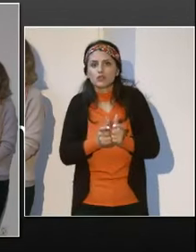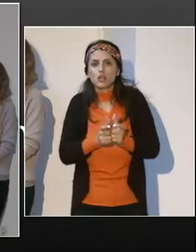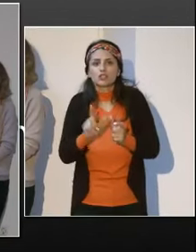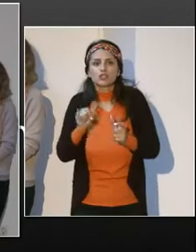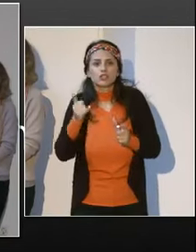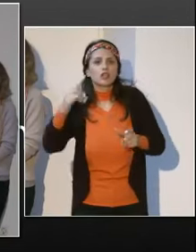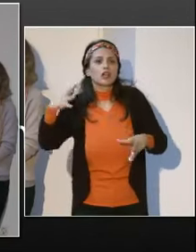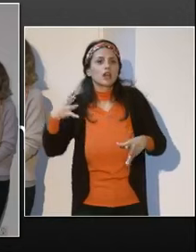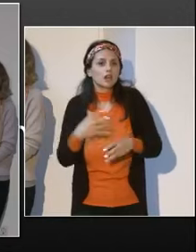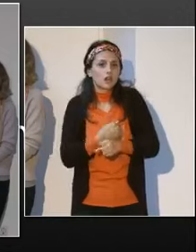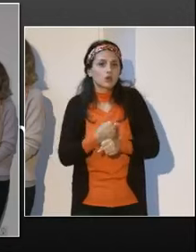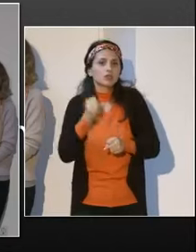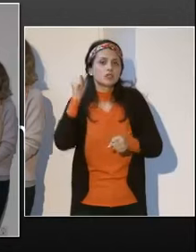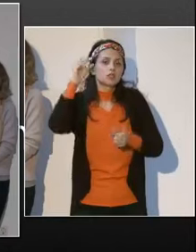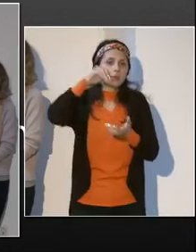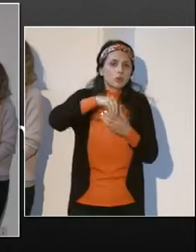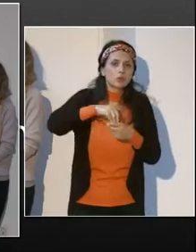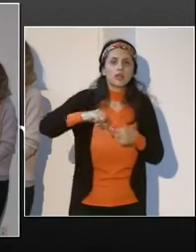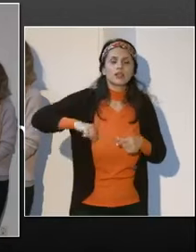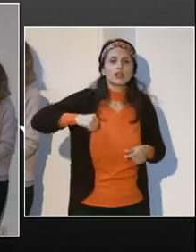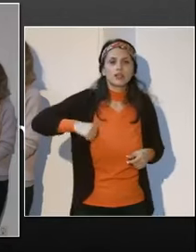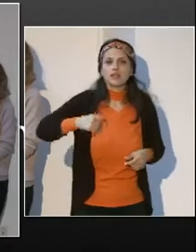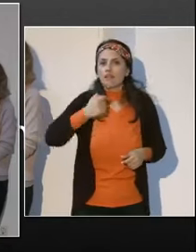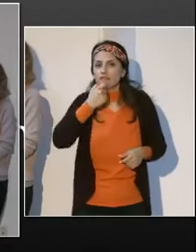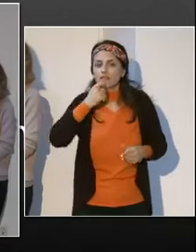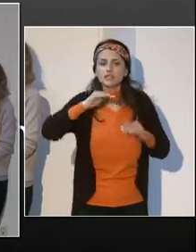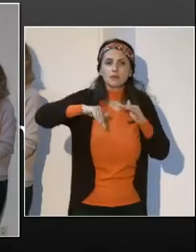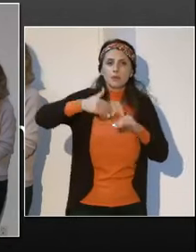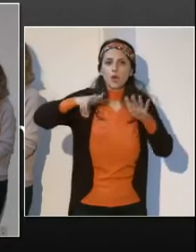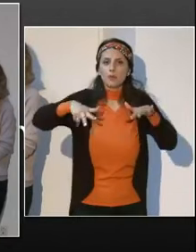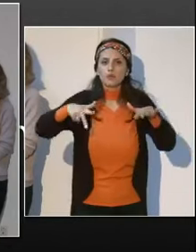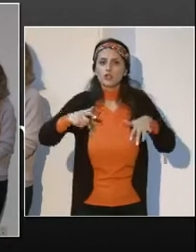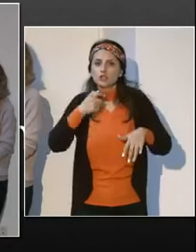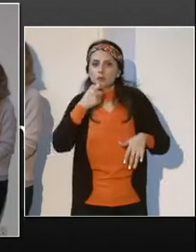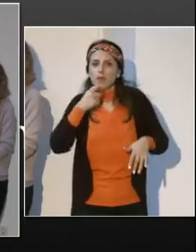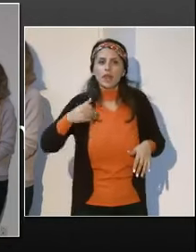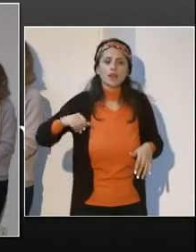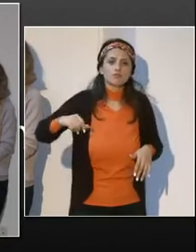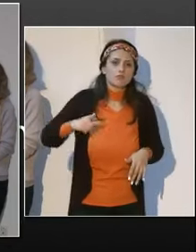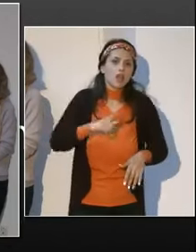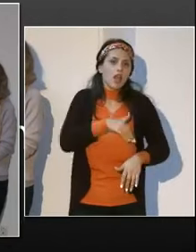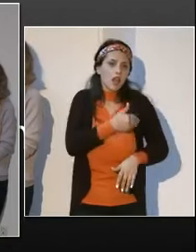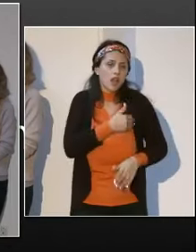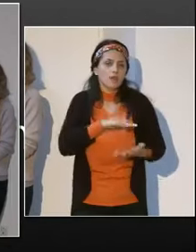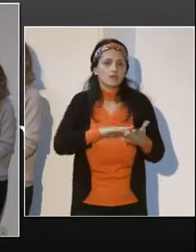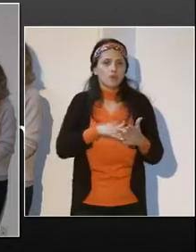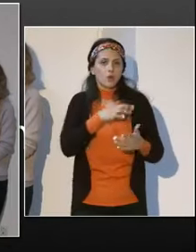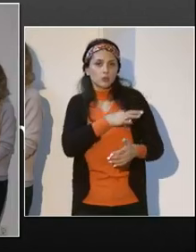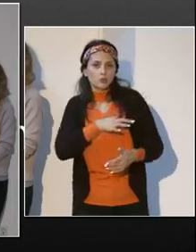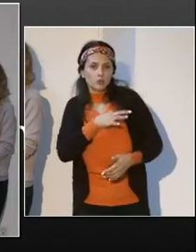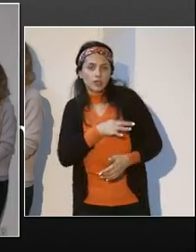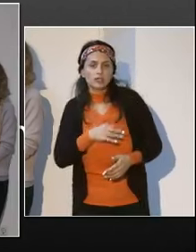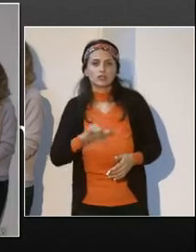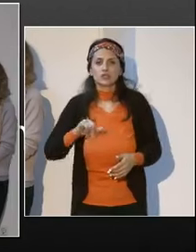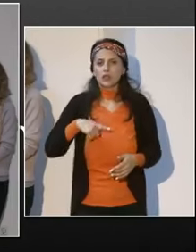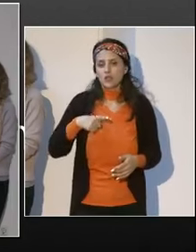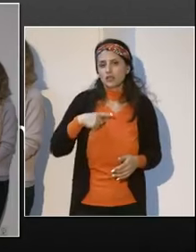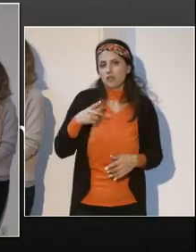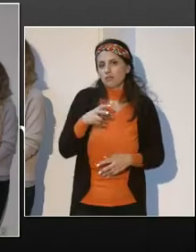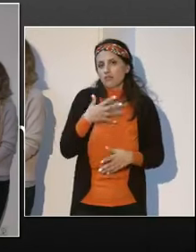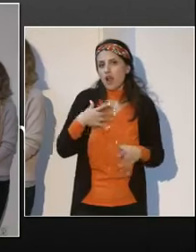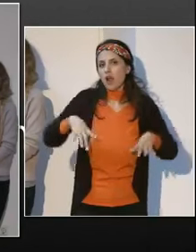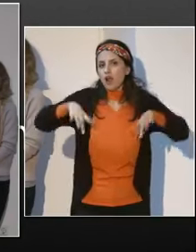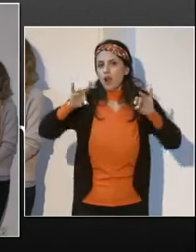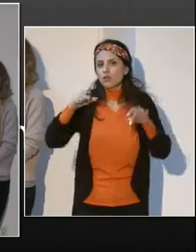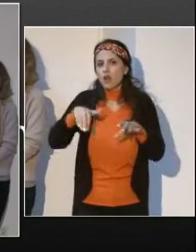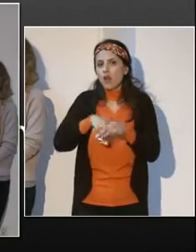includem tinerii cu vârste peste 18 ani elevi sau studenți care se afla in cautarea unui